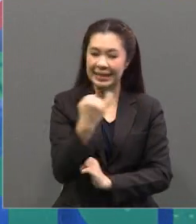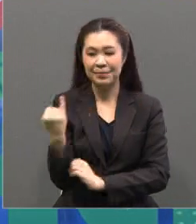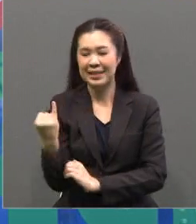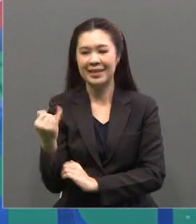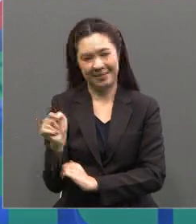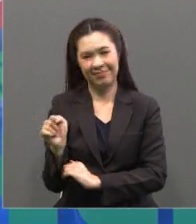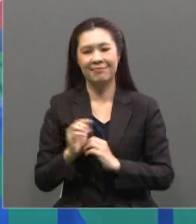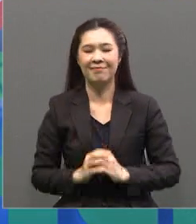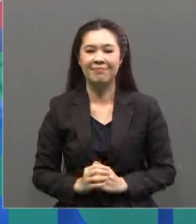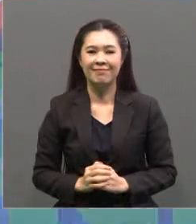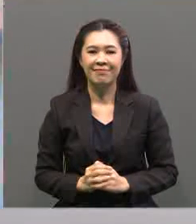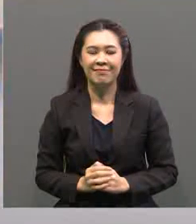ครับ